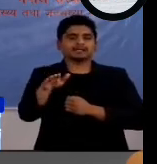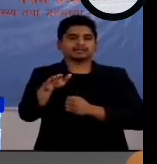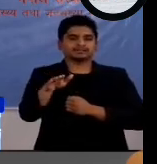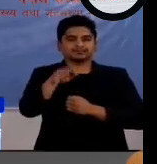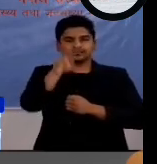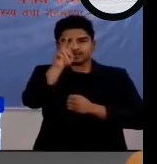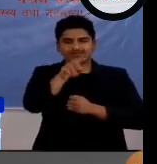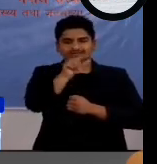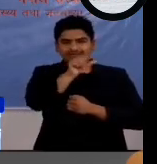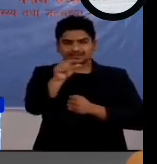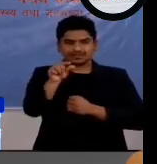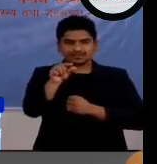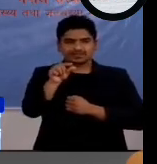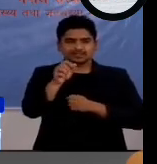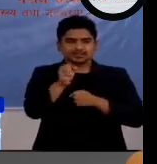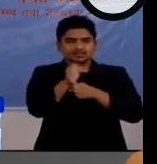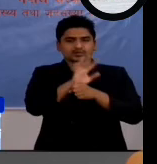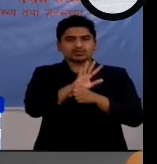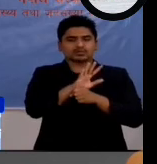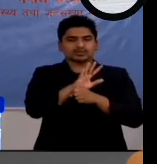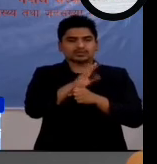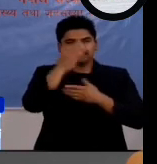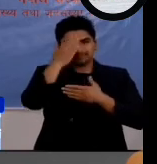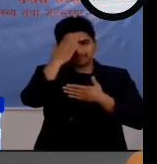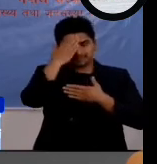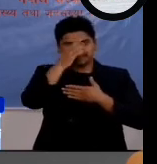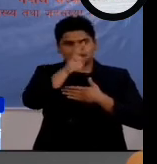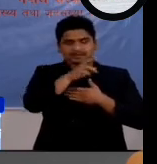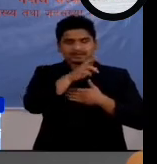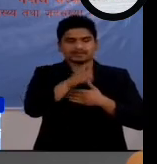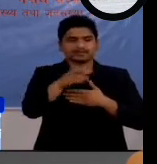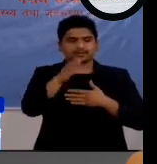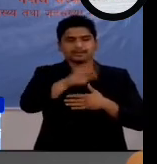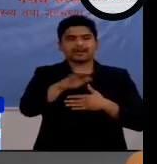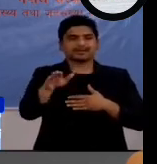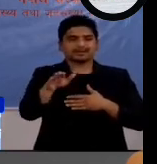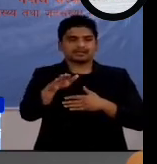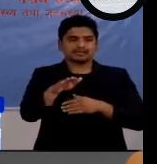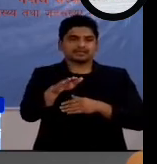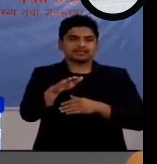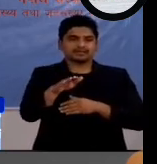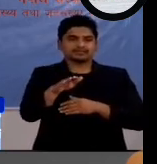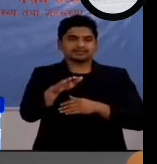बालबालिकाको अवस्थाबारे, कोरोनाको संक्रमण र बालबालिकाको